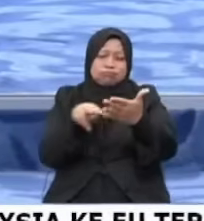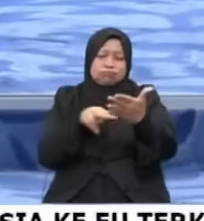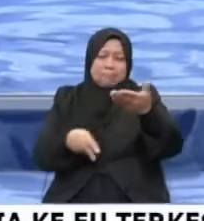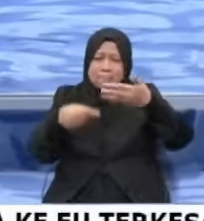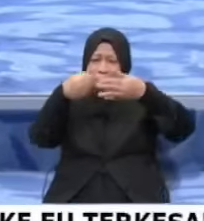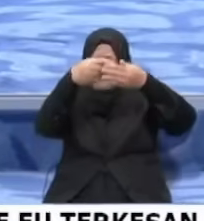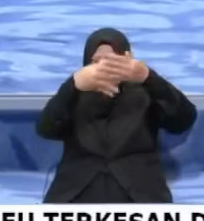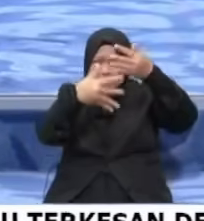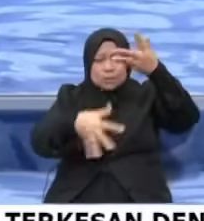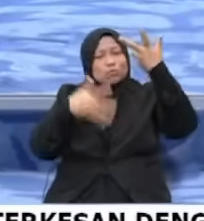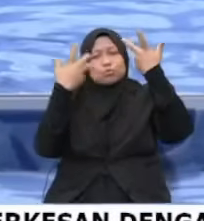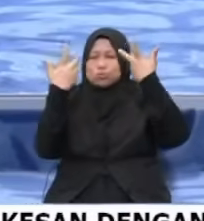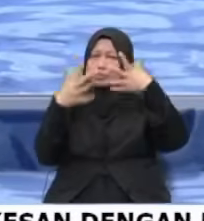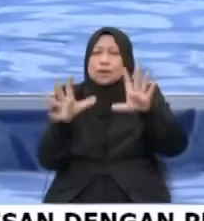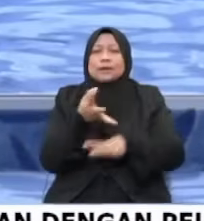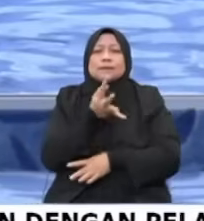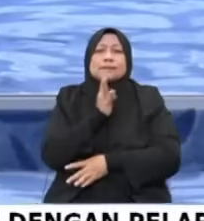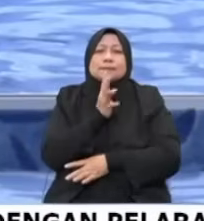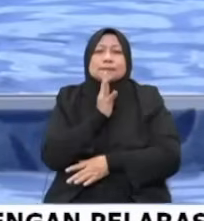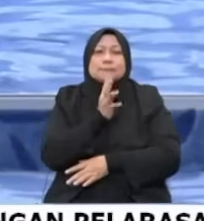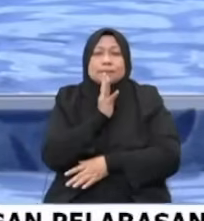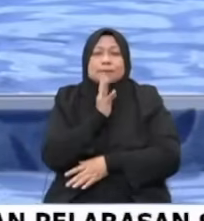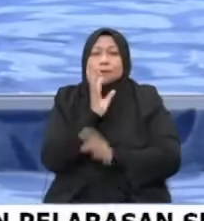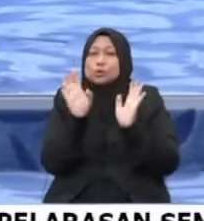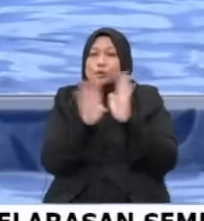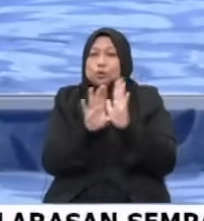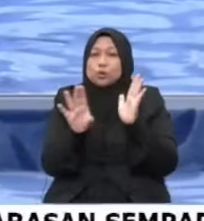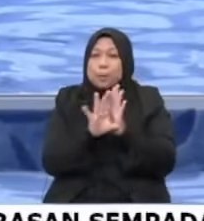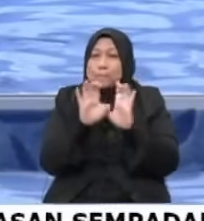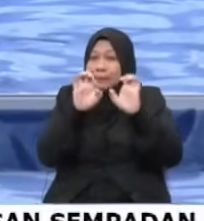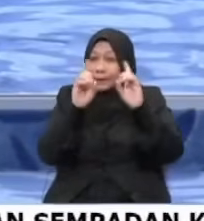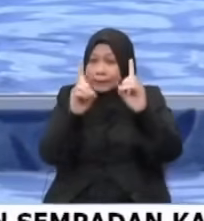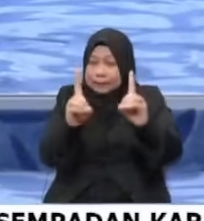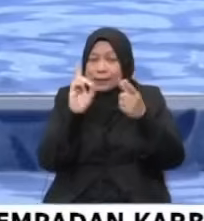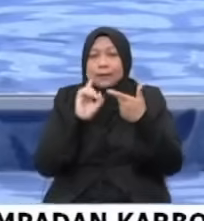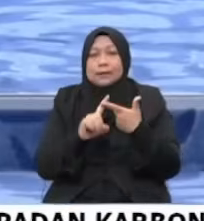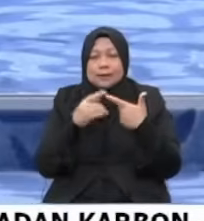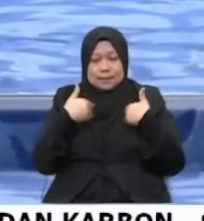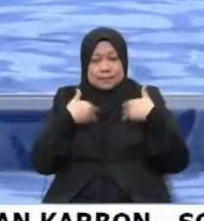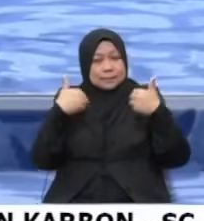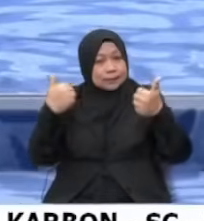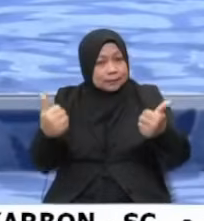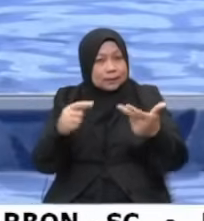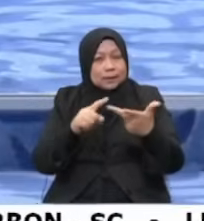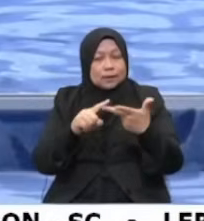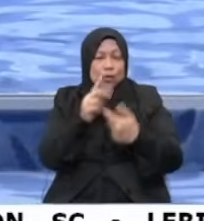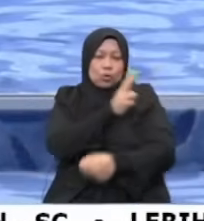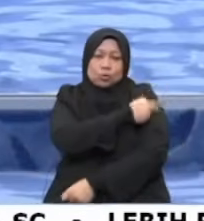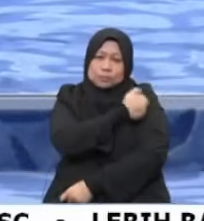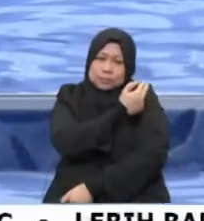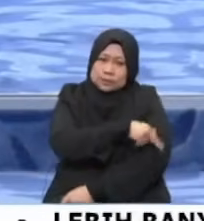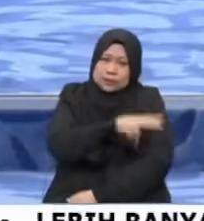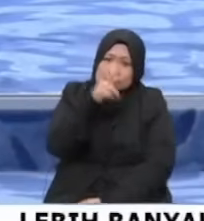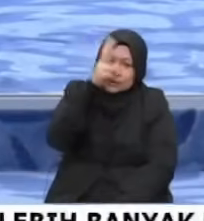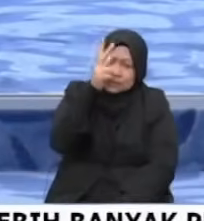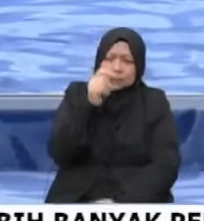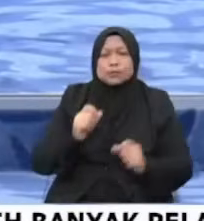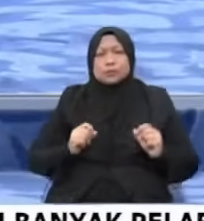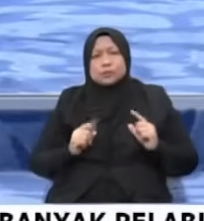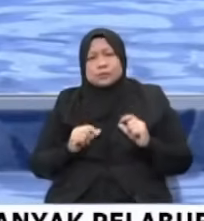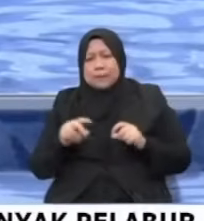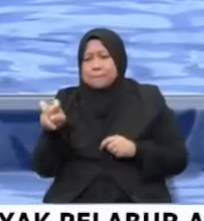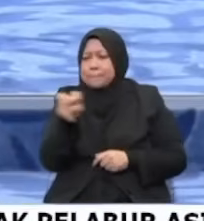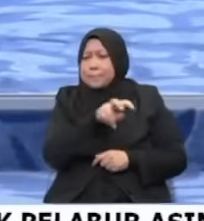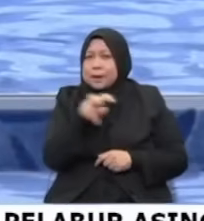kerana telah disebut umpamanya Pendidikan kesihatan termasuk Hospital kerajaan Hospital swasta